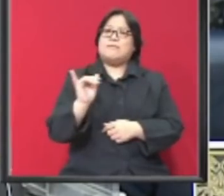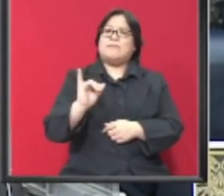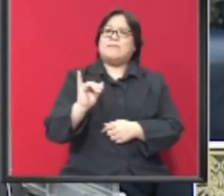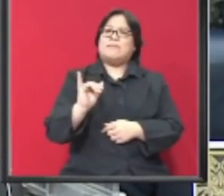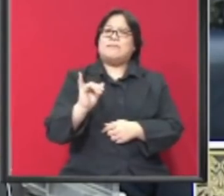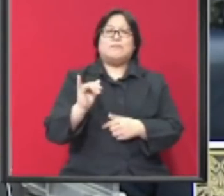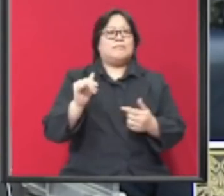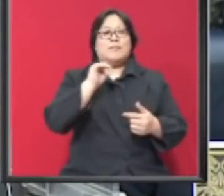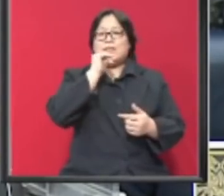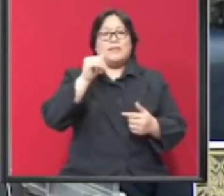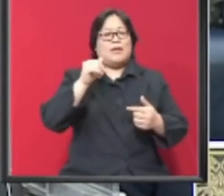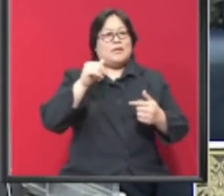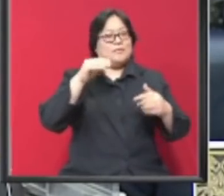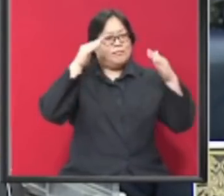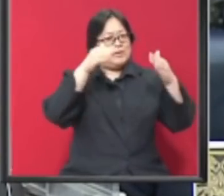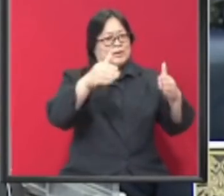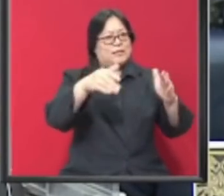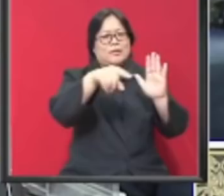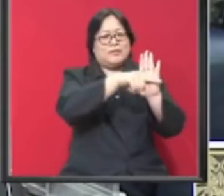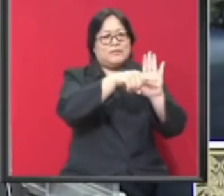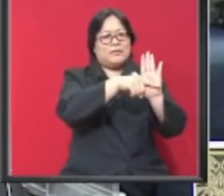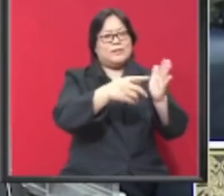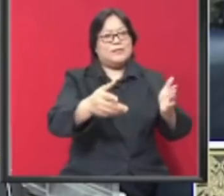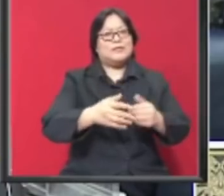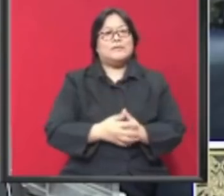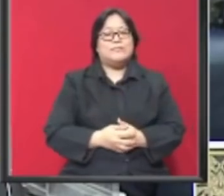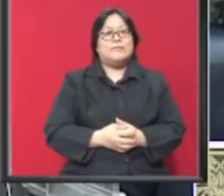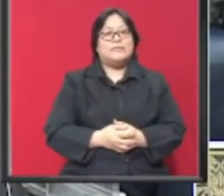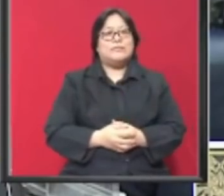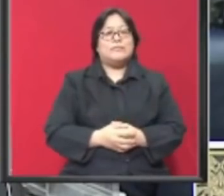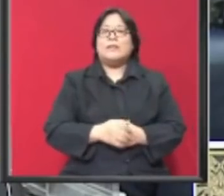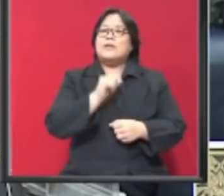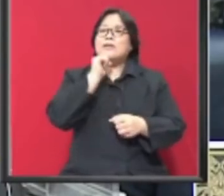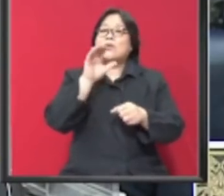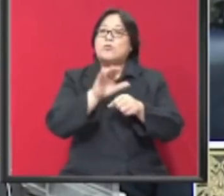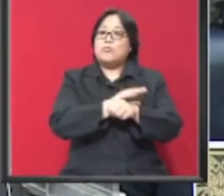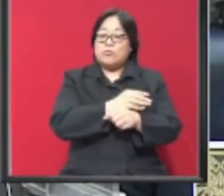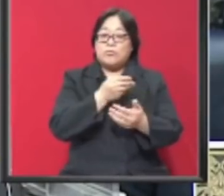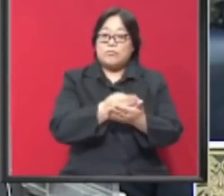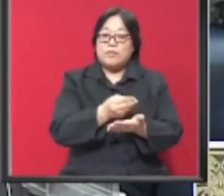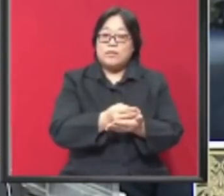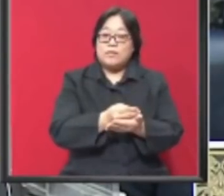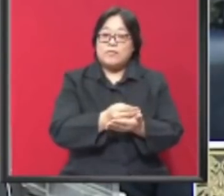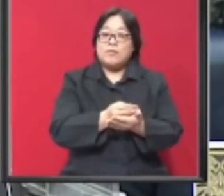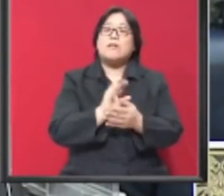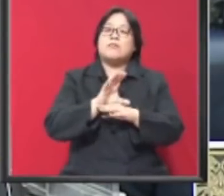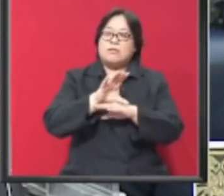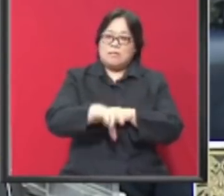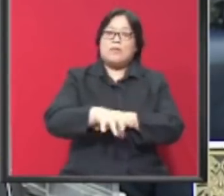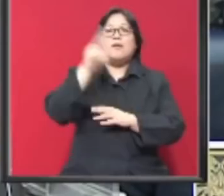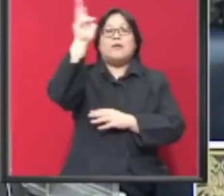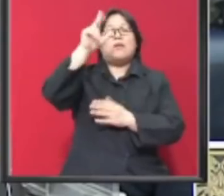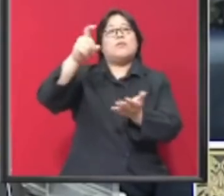tidak ambil berat defisit ini Hai tak cukup duit terpaksalah